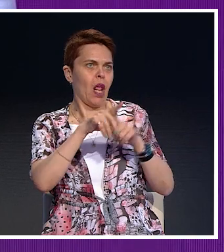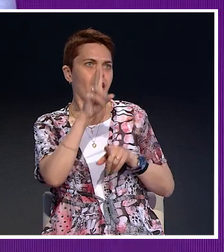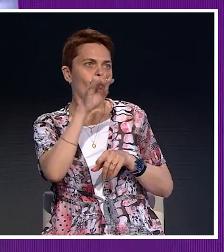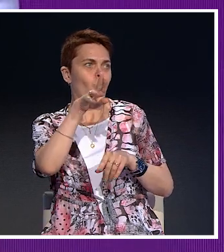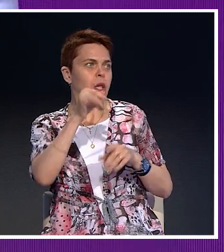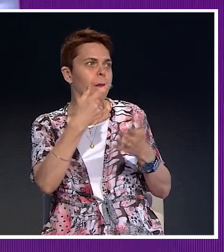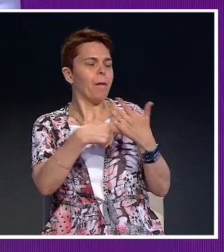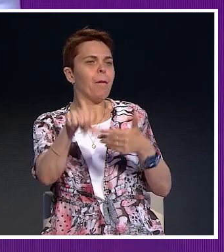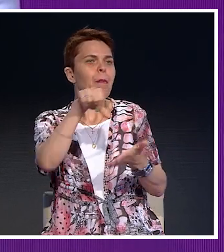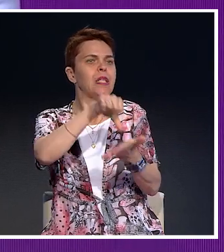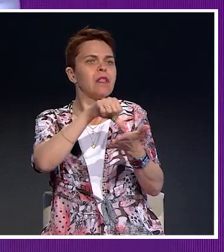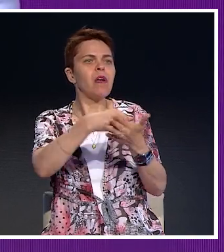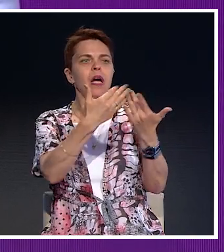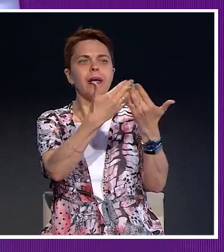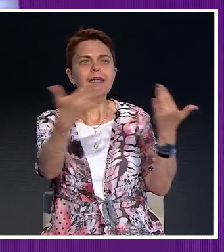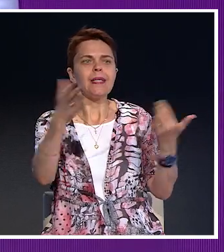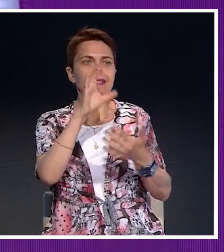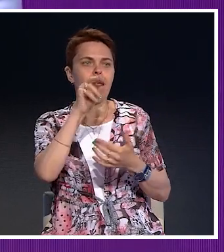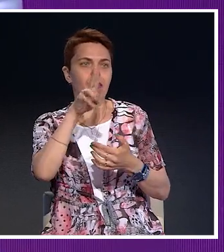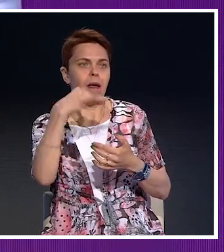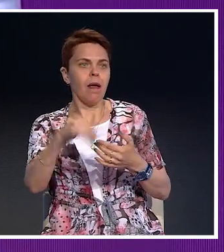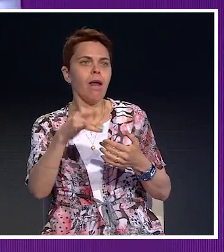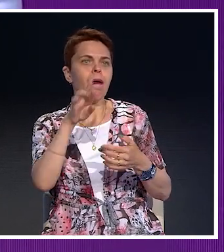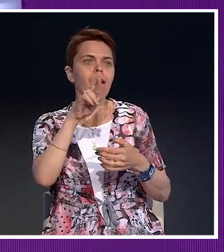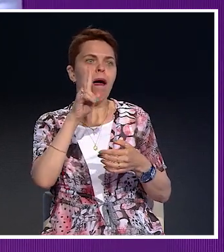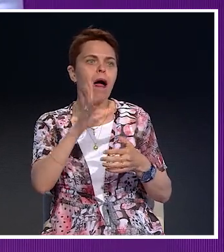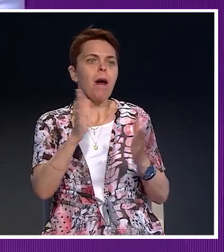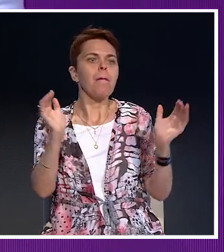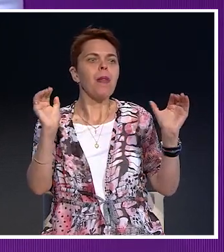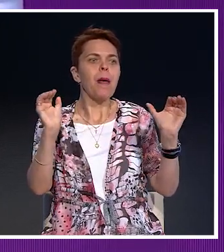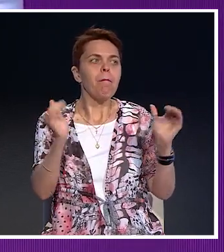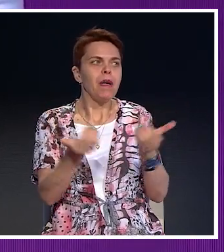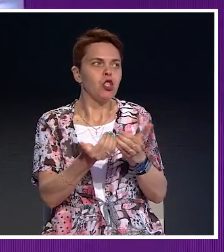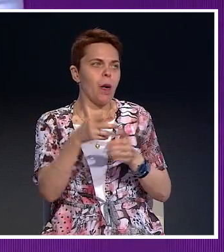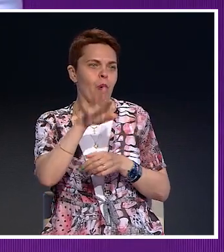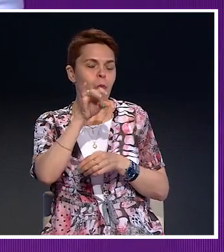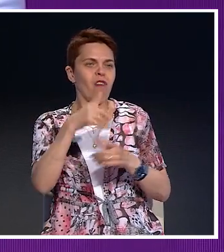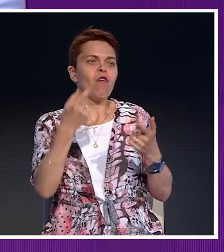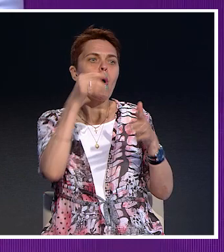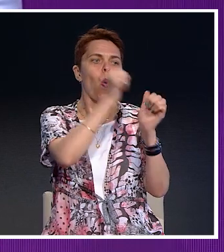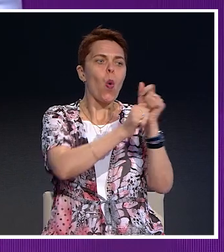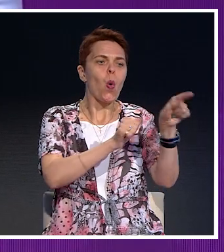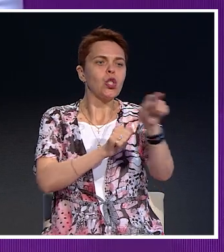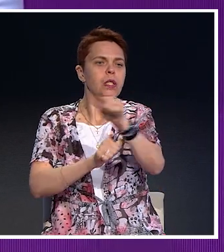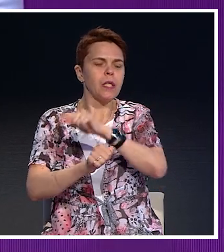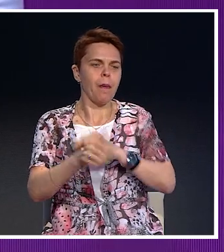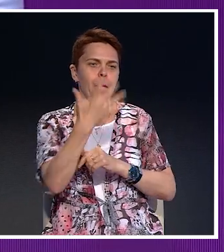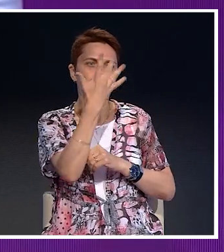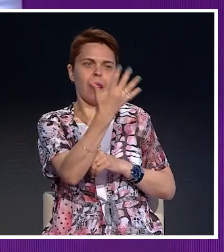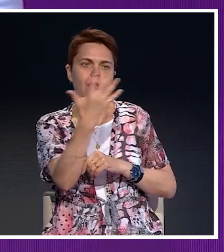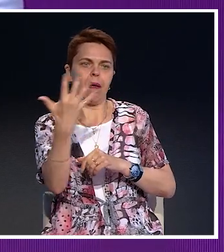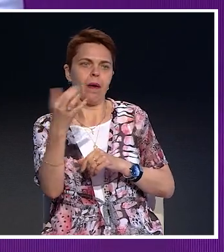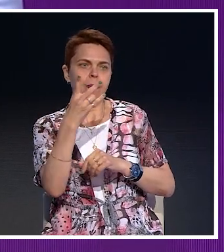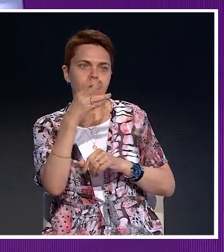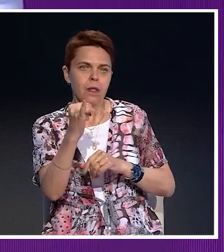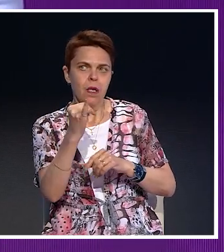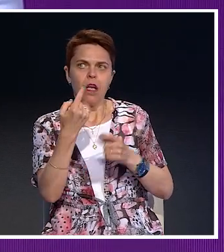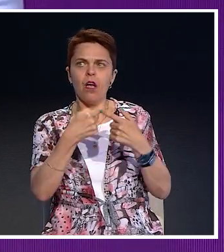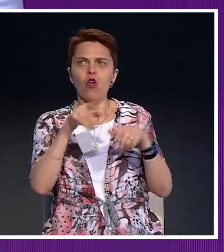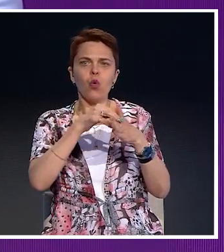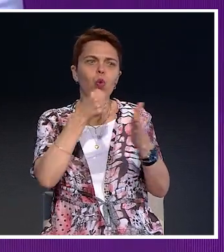квоти представництва різних статей як найменша пропорція. Тобто в кожній п'ятірці переліку кандидатів